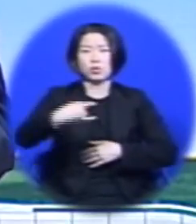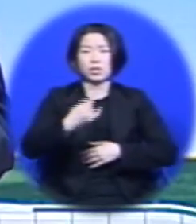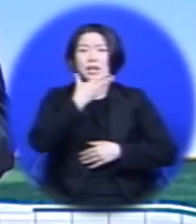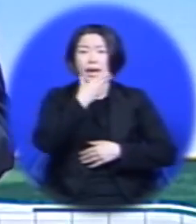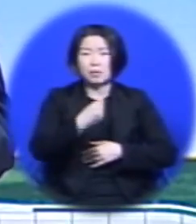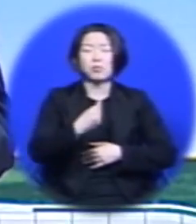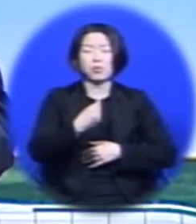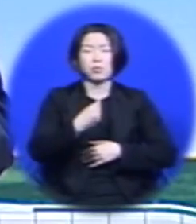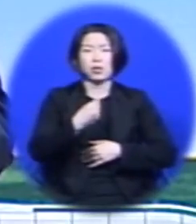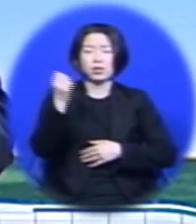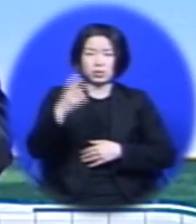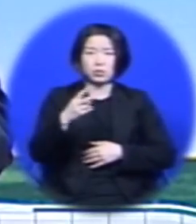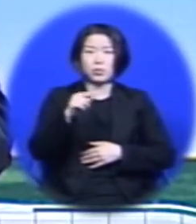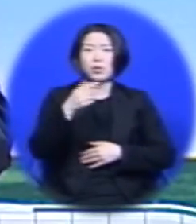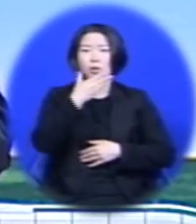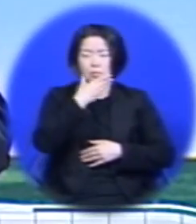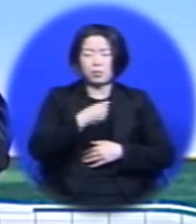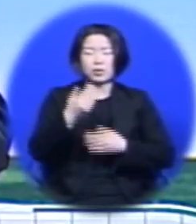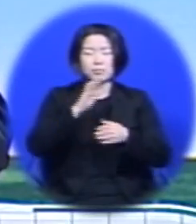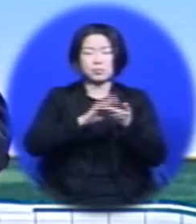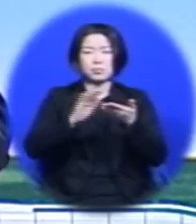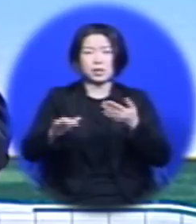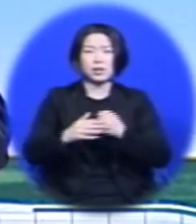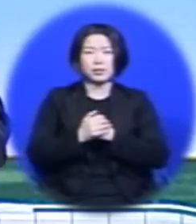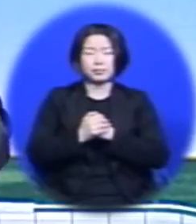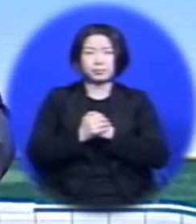행복이고 그리고 이걸 보기 줘